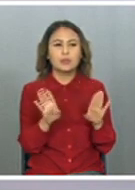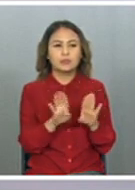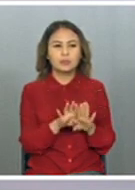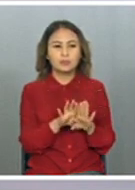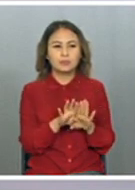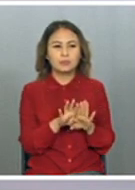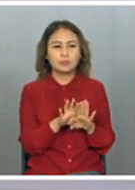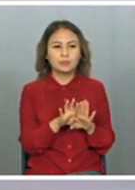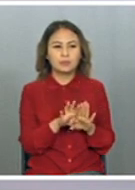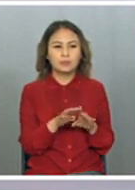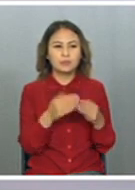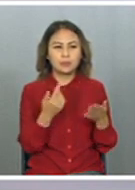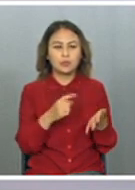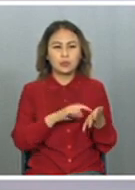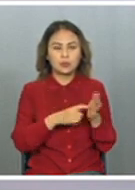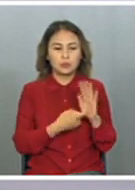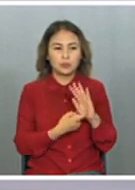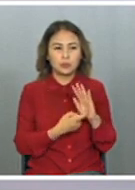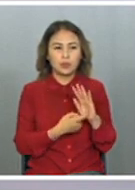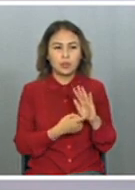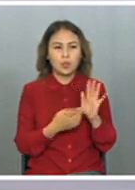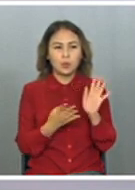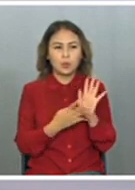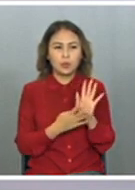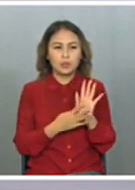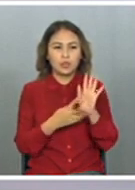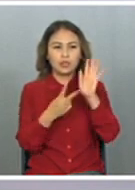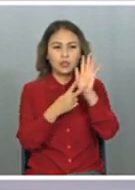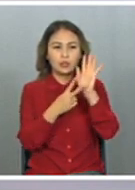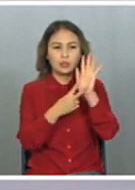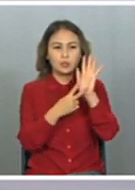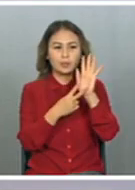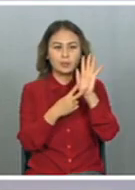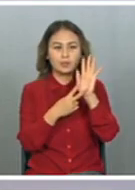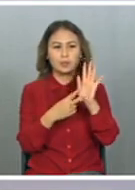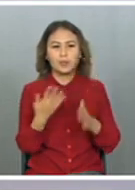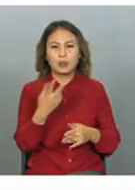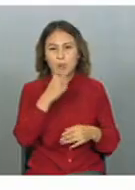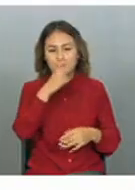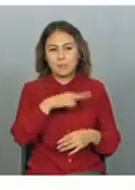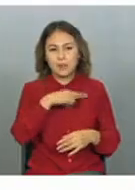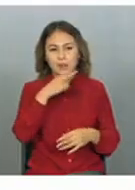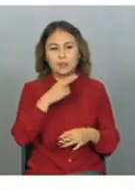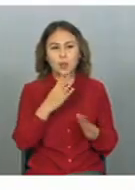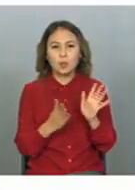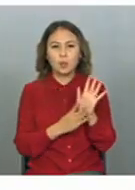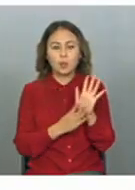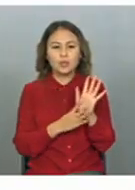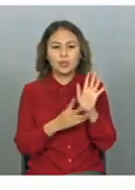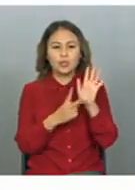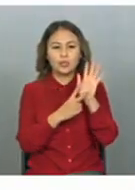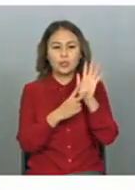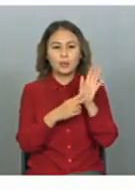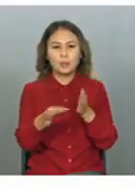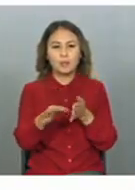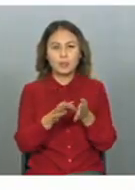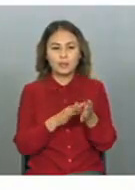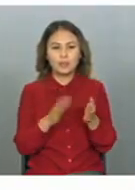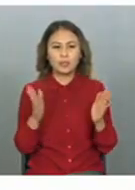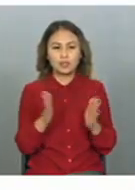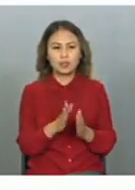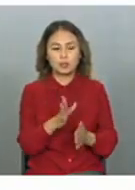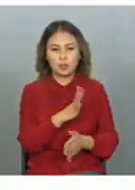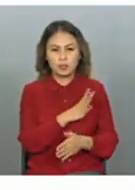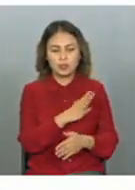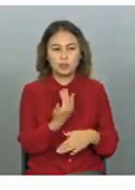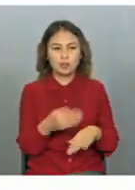қоямыз. Және бұл нүкте бізде 9'dan 7'ні береді. Байқасаңыздар, 9'dan 7 1'den кіші болып тұр.